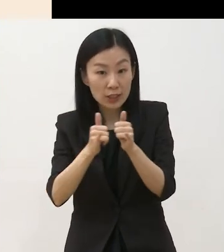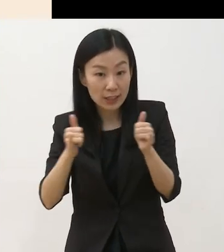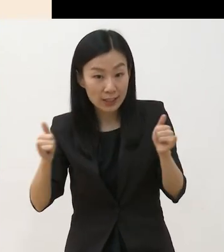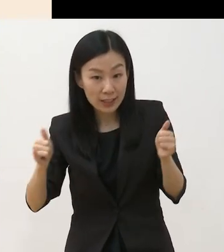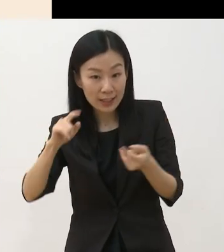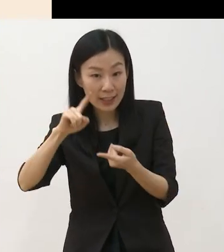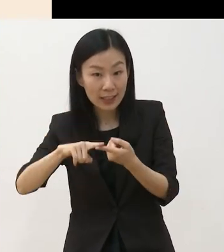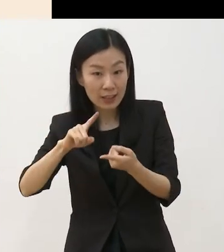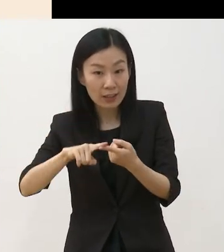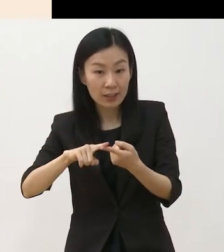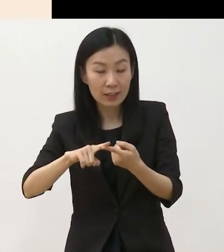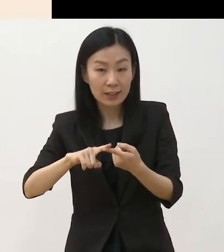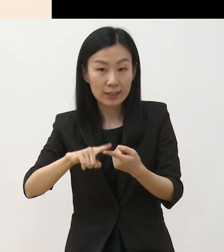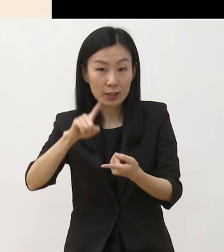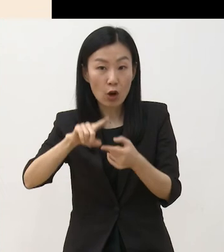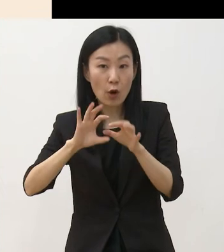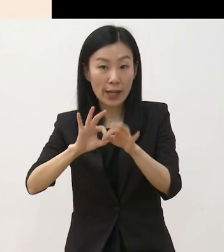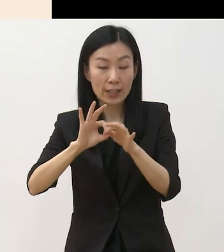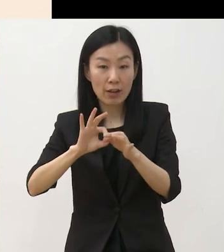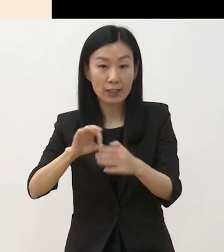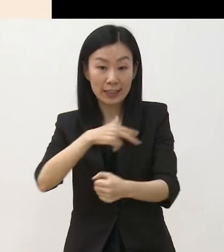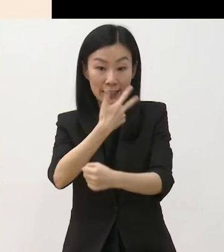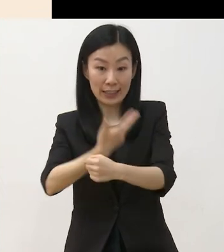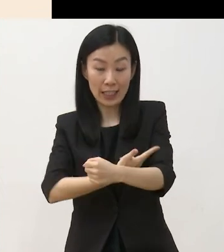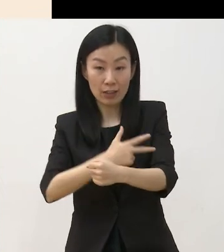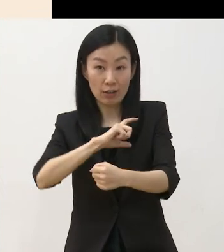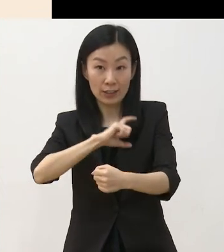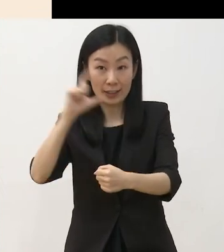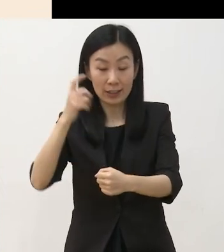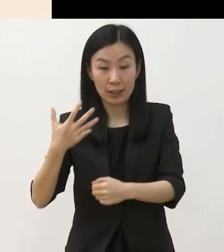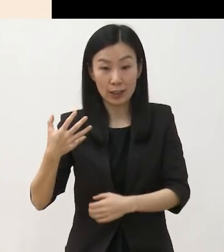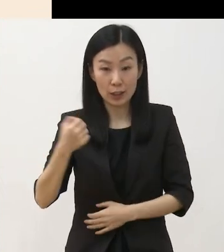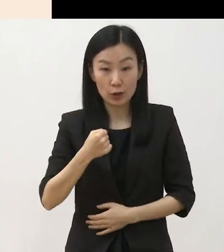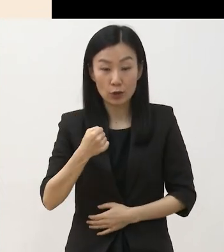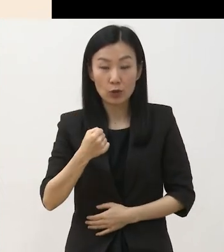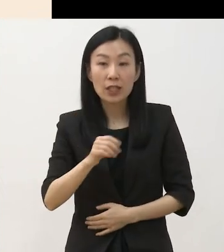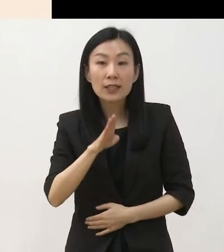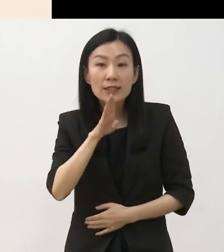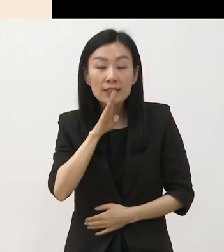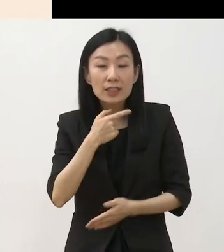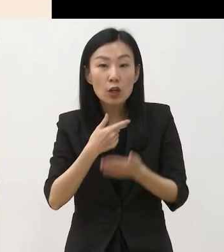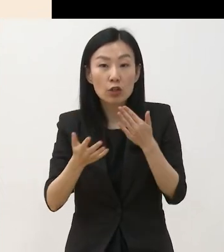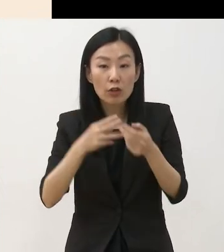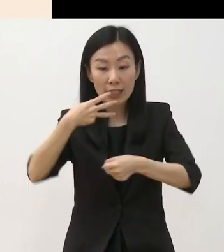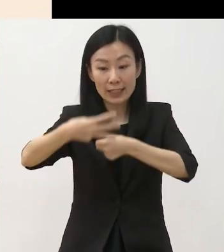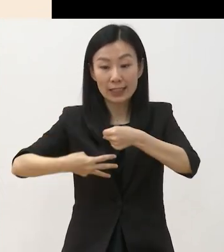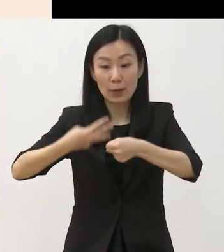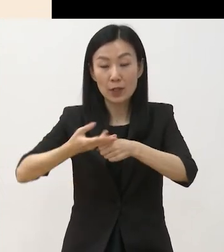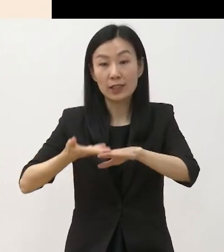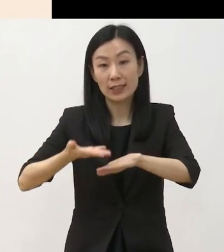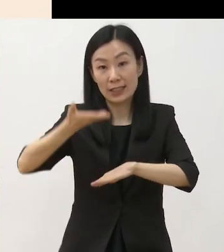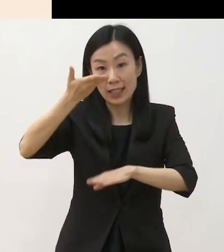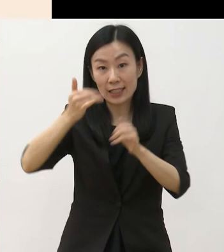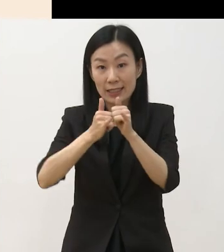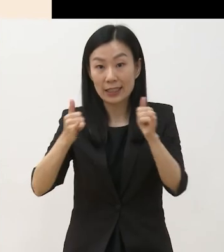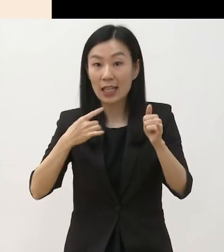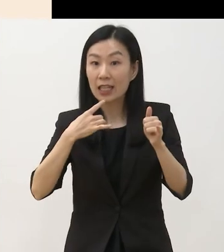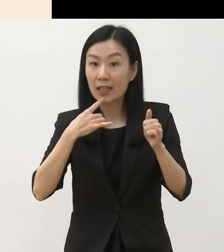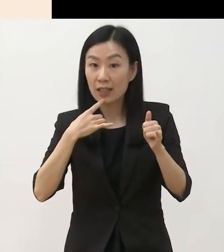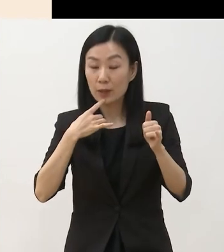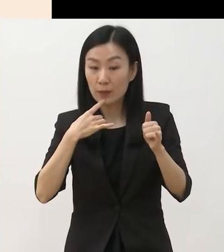전문인 자격증을 소지를 하고 있거나 해당 직무 실무 경력이 3년 이상인 분들에